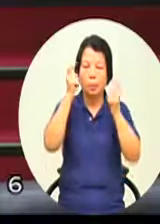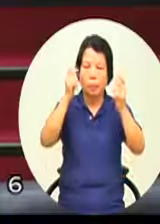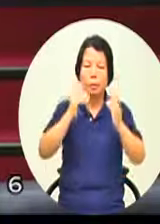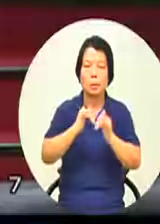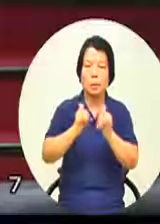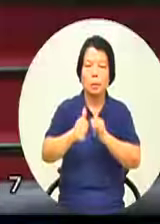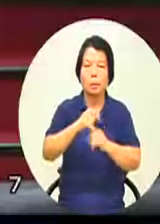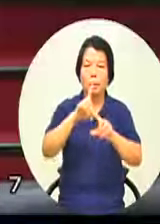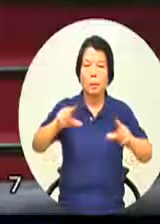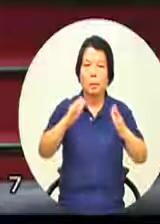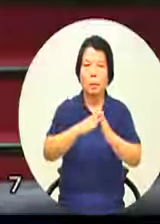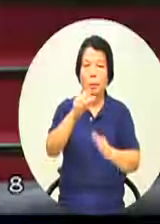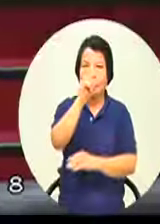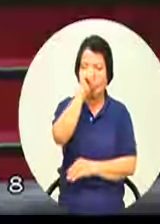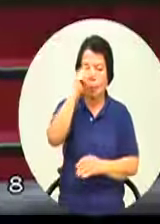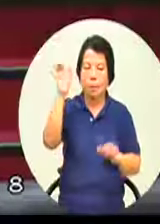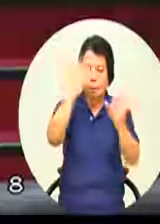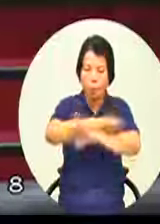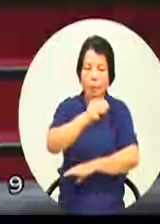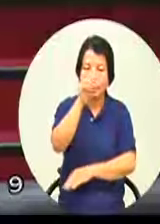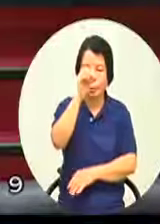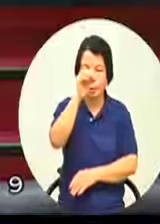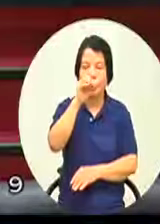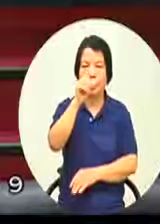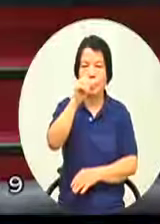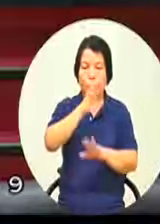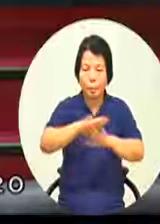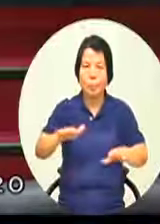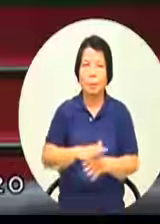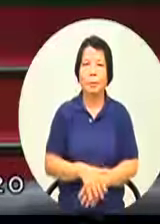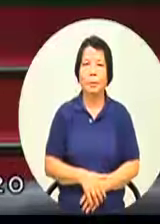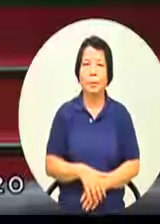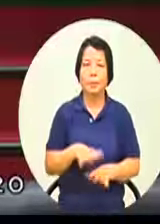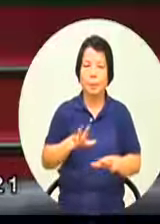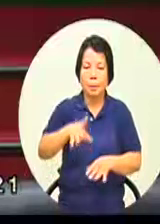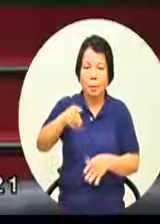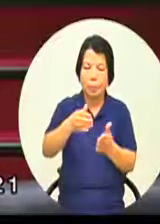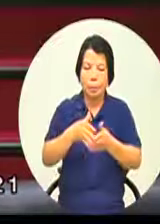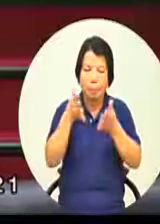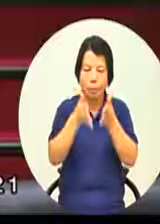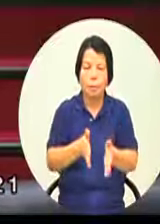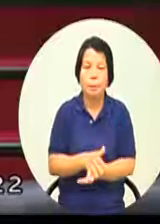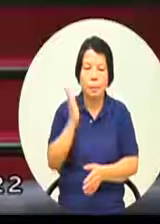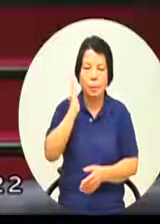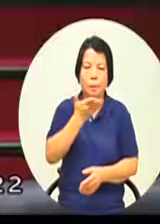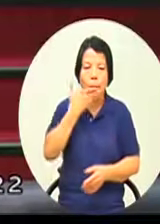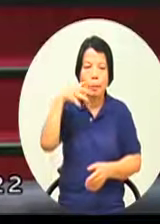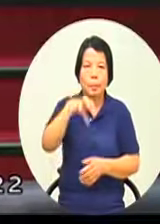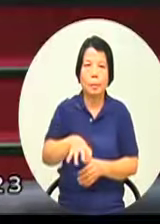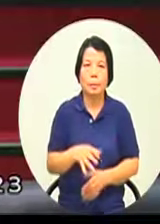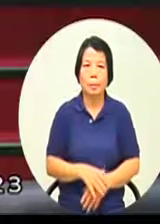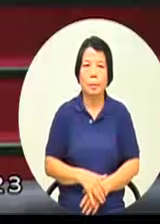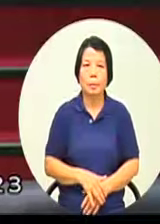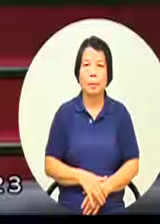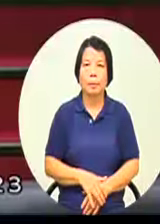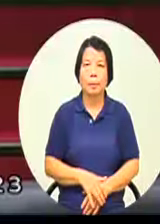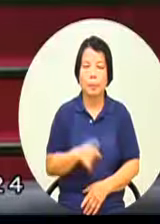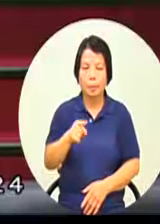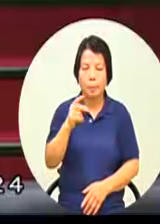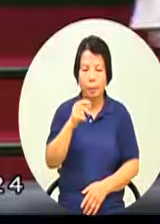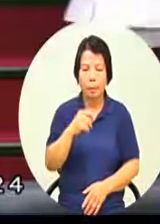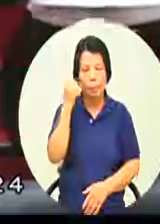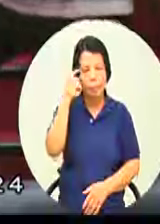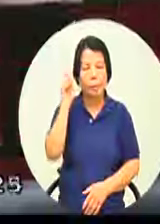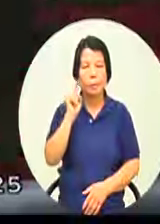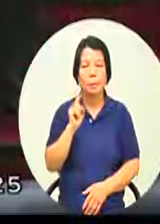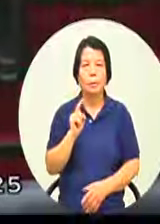好，算晚安了哈，大家晚安了。那我这边可能第一个要针对我们水利局了哈，水利局有一个感触啊，对水